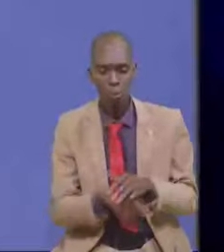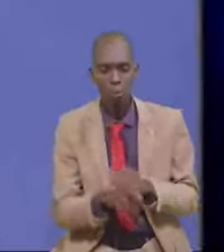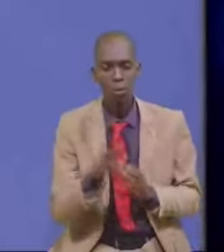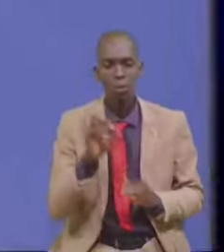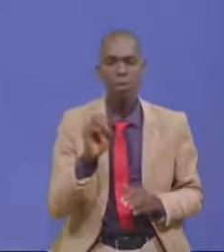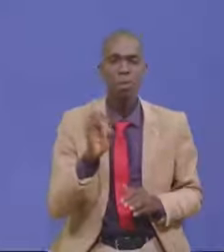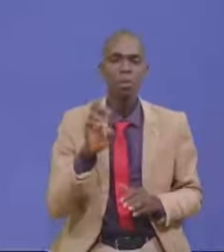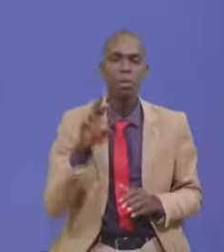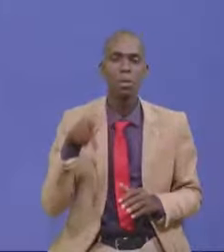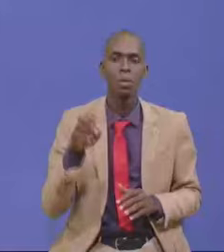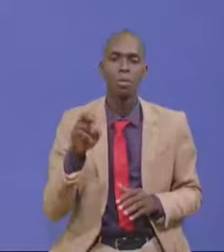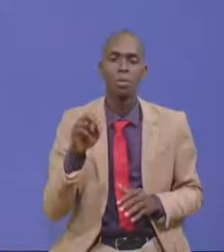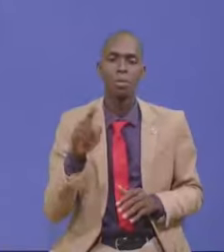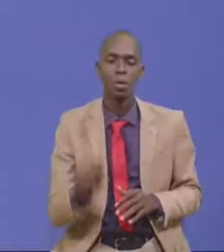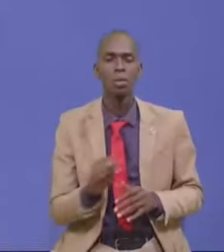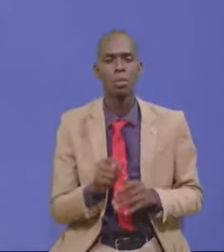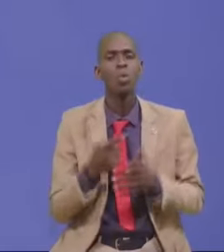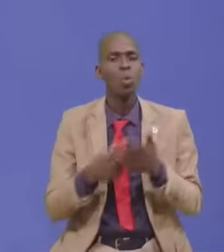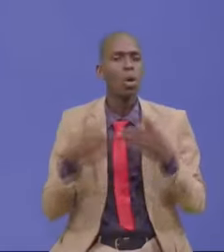Qu'est-ce qui est arrivé à Judas Iscariote?